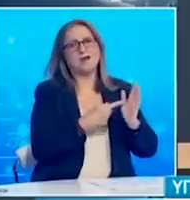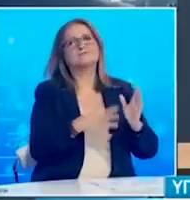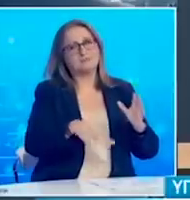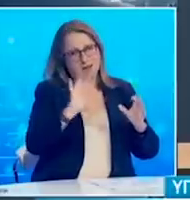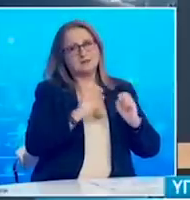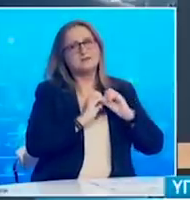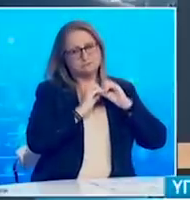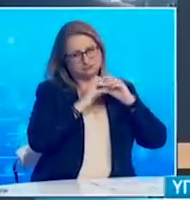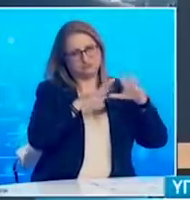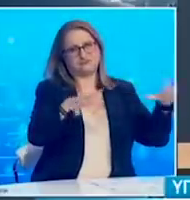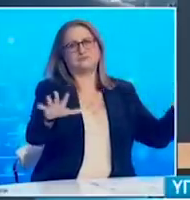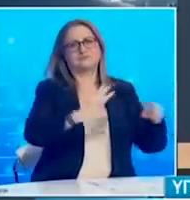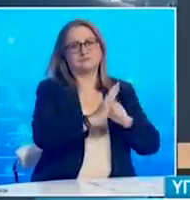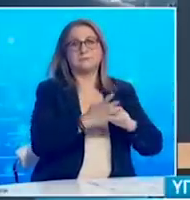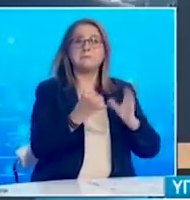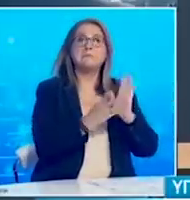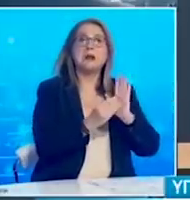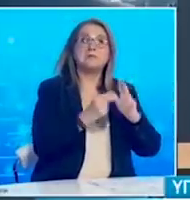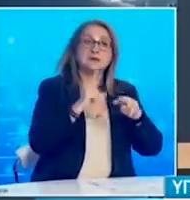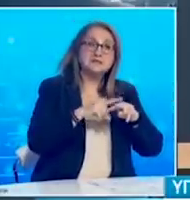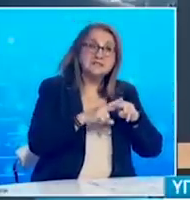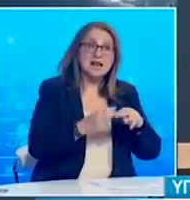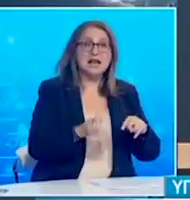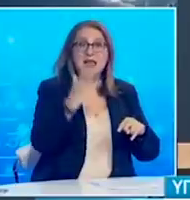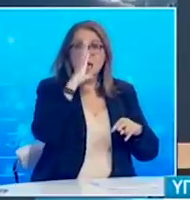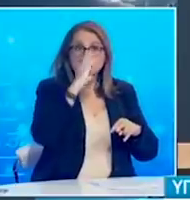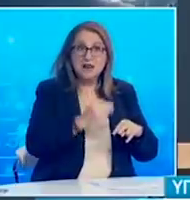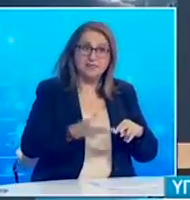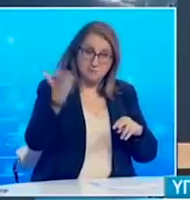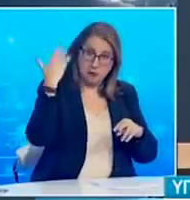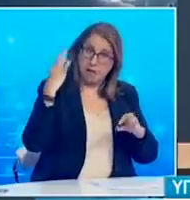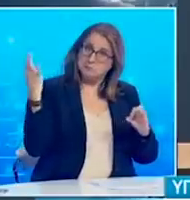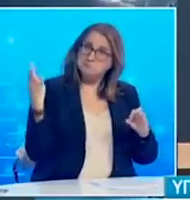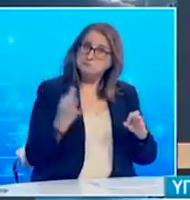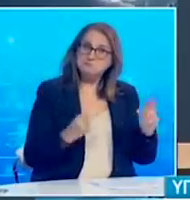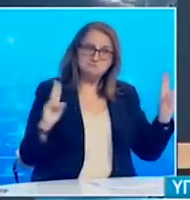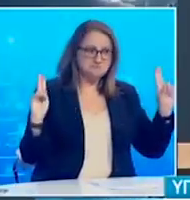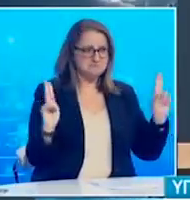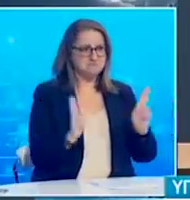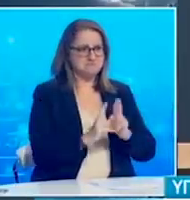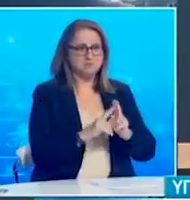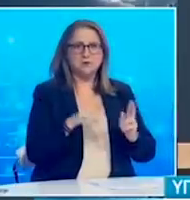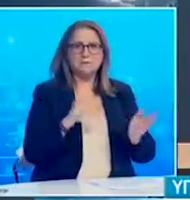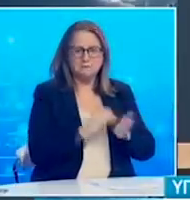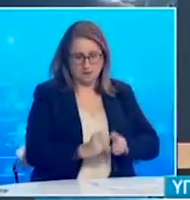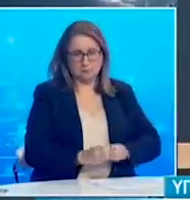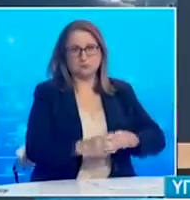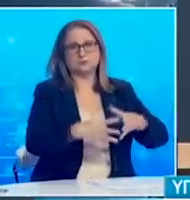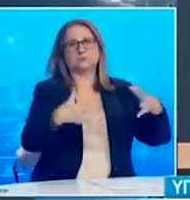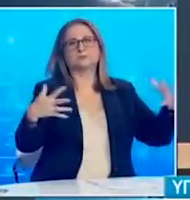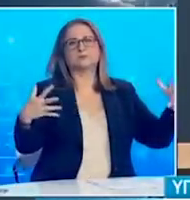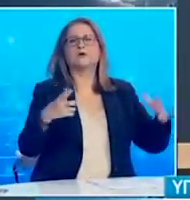της πανδημίας, όπως το Ισραήλ και η Νέα Ζηλανδία, βρίσκονται αντιμέτωπες ξανά με ένα δεύτερο κύμα. Η Ελλάδα δεν θα μπορούσε να μείνει